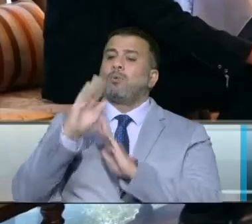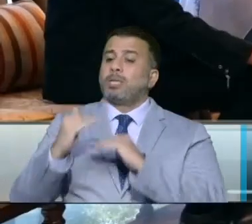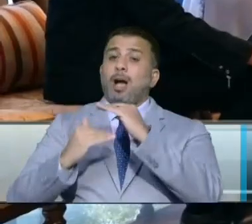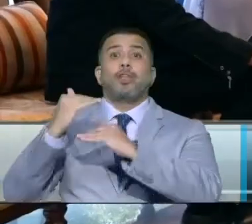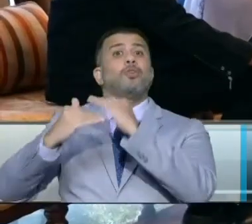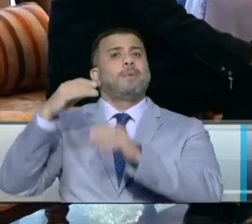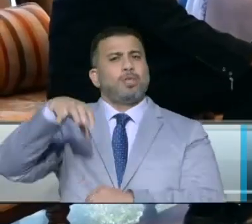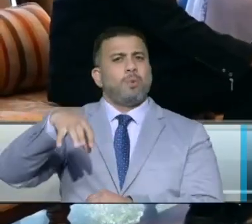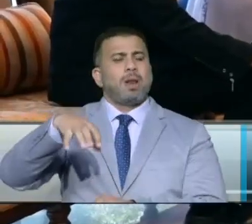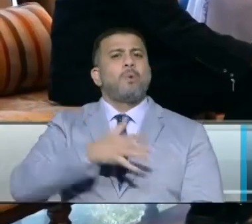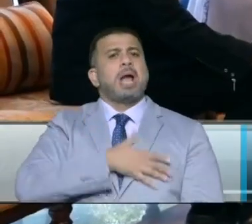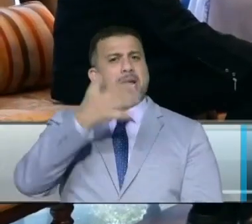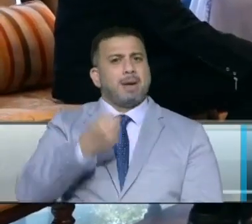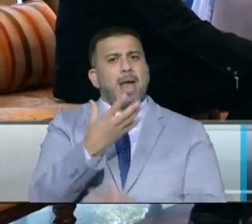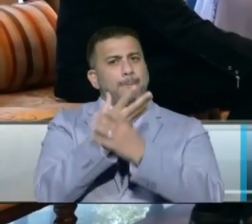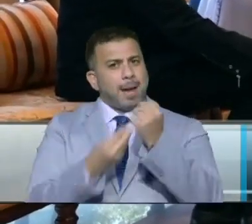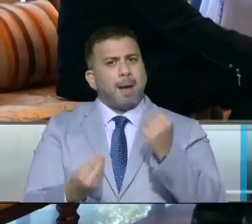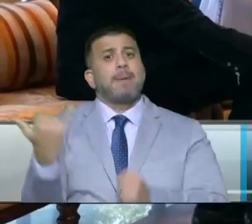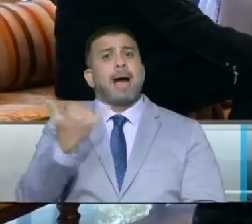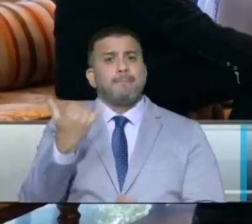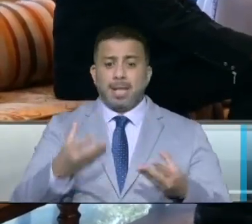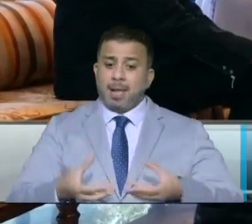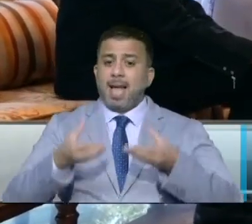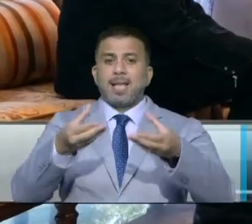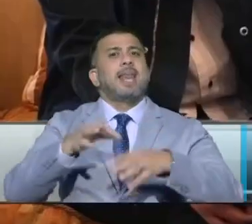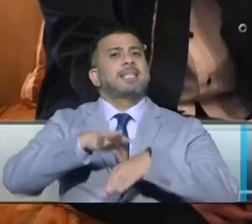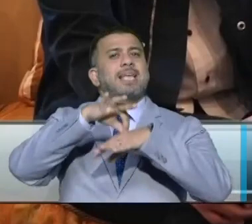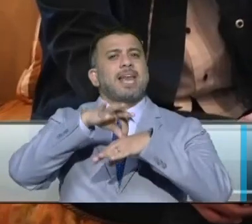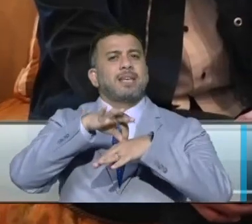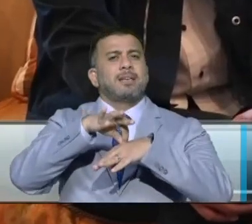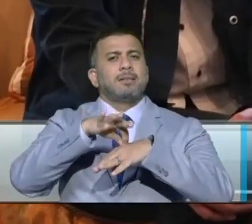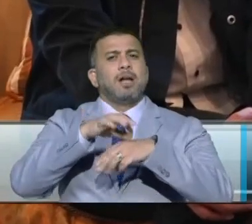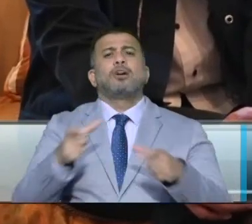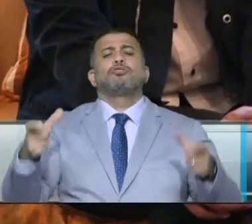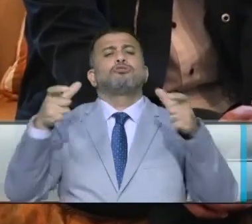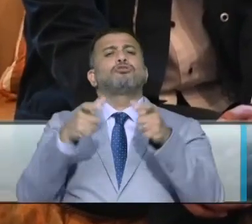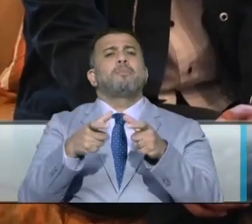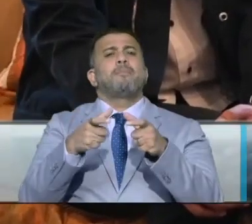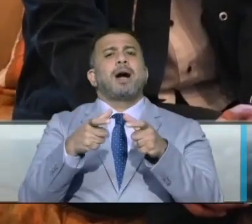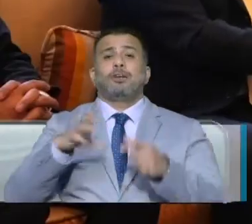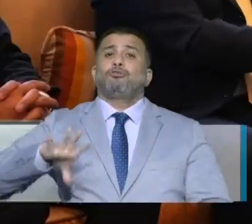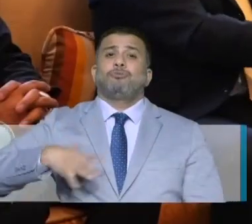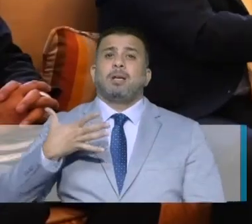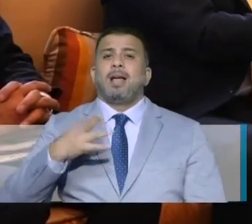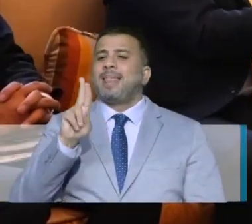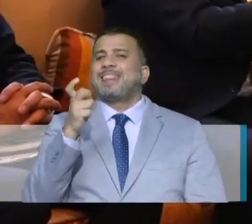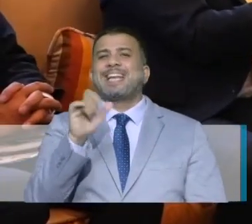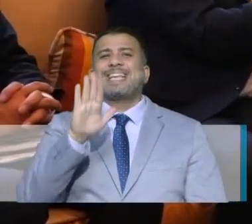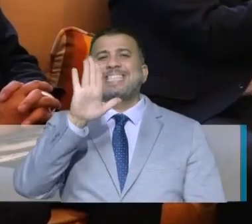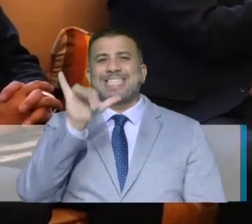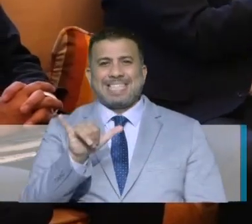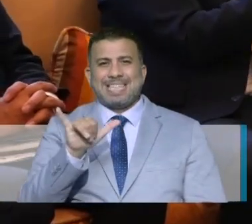ازدهار وتقدم الدوله وايمان ابنائها باهميه العطاء الانساني جاء ذلك خلال استقبال سمو